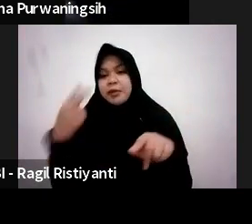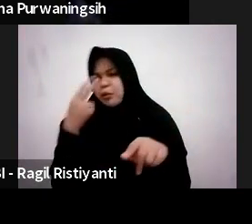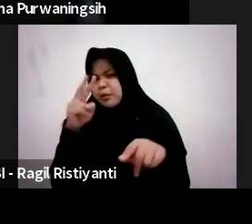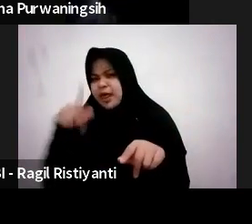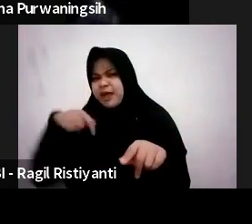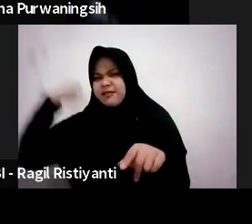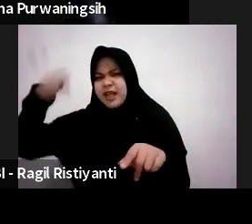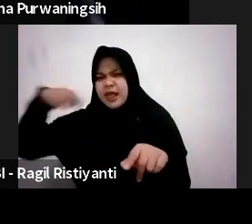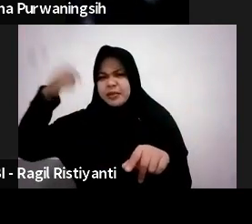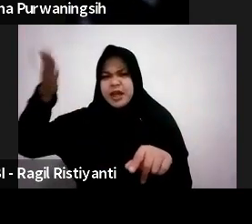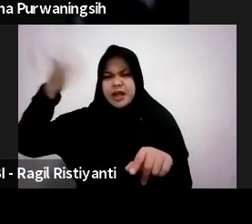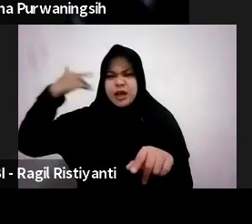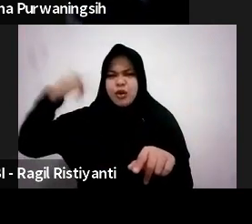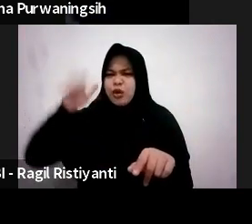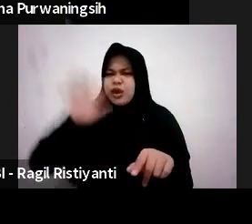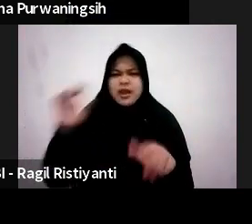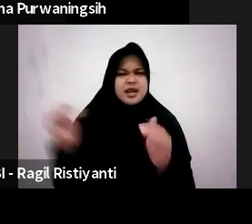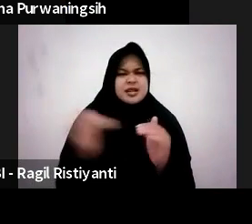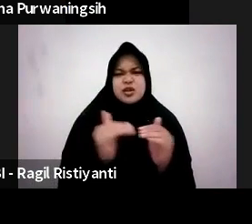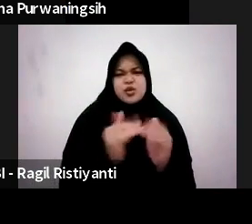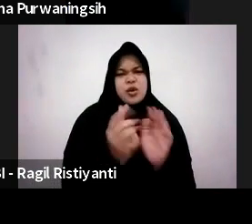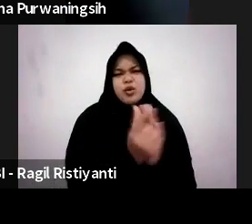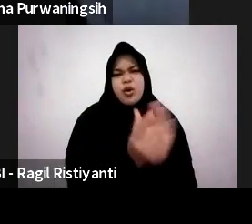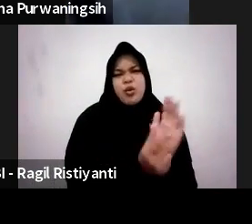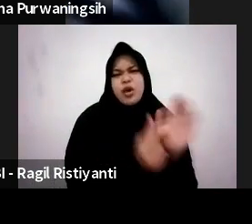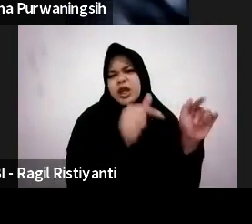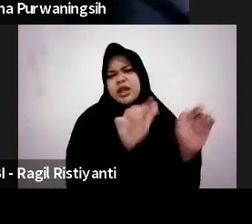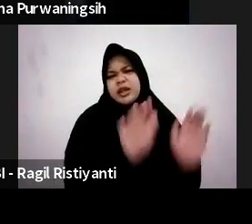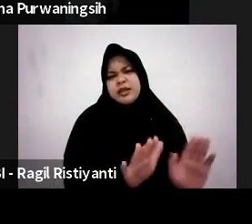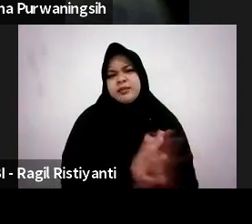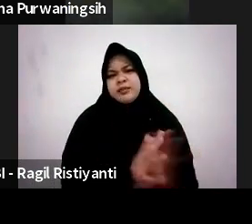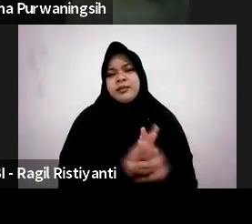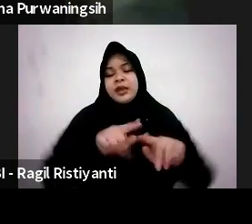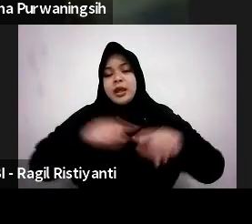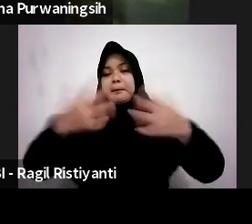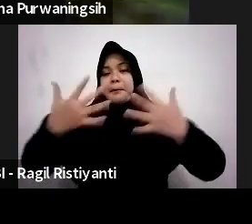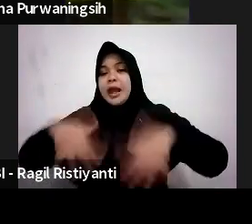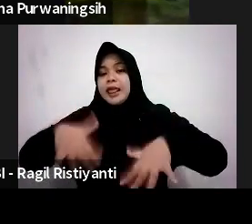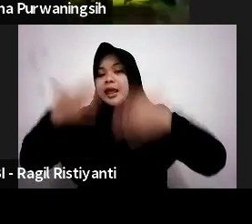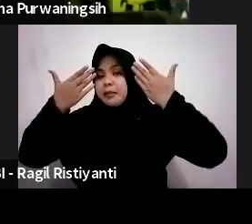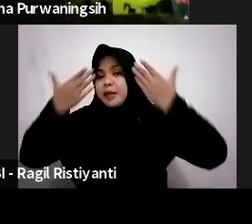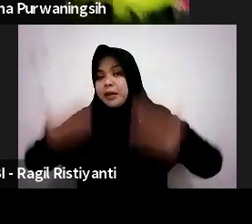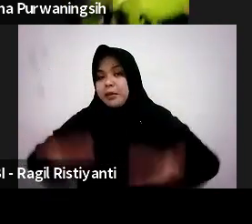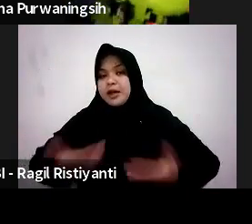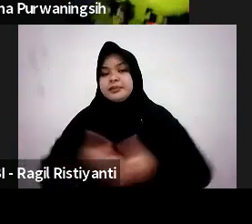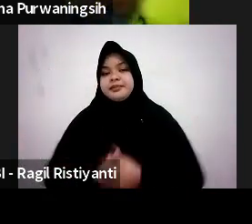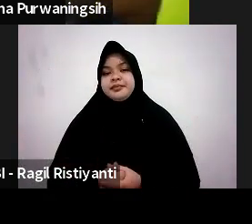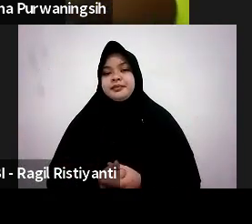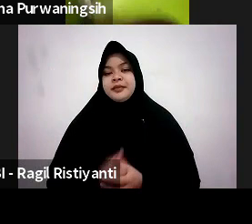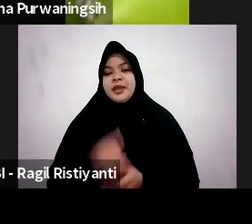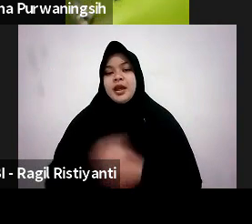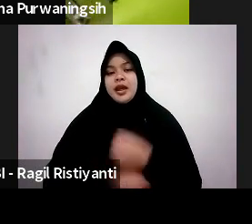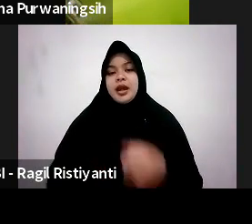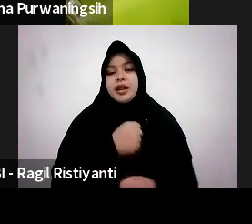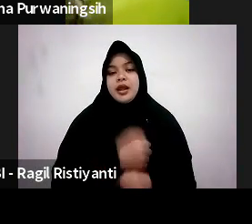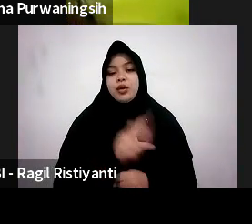sesuai yang ditulis di undang-undang ini ya gitu kan sangat nah prakteknya begini mana tahun 17